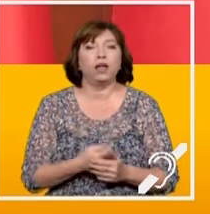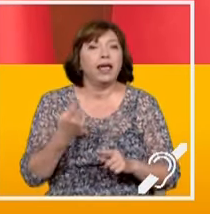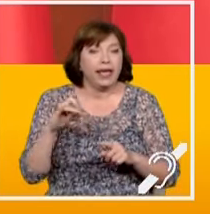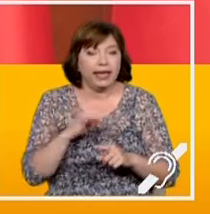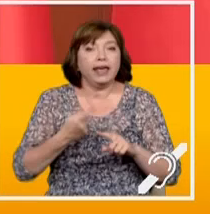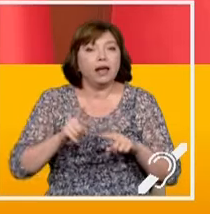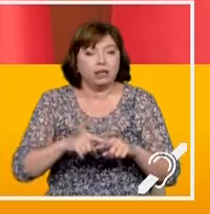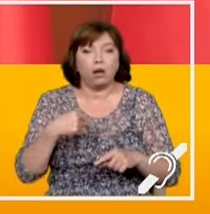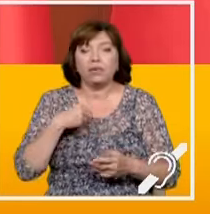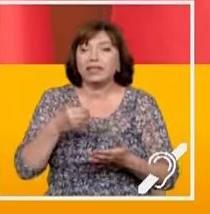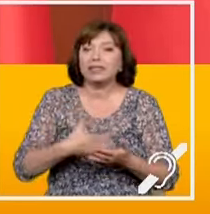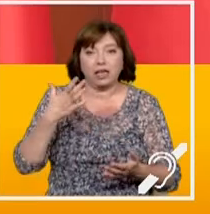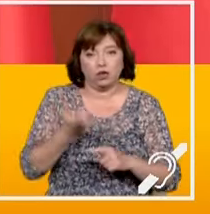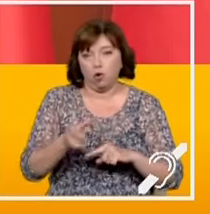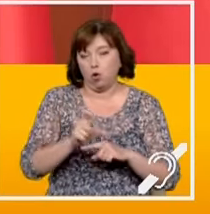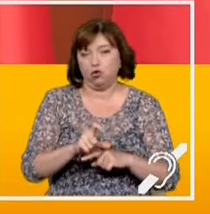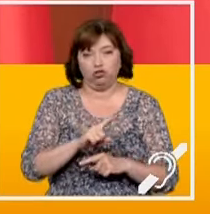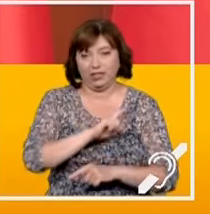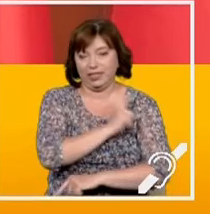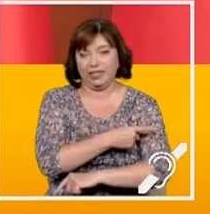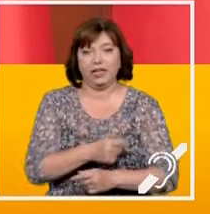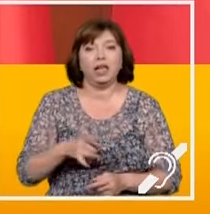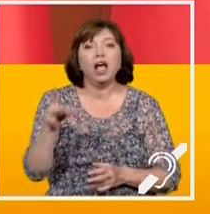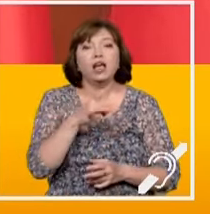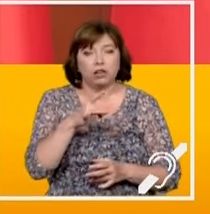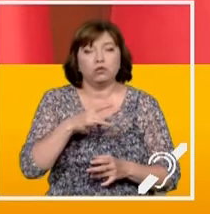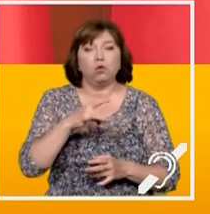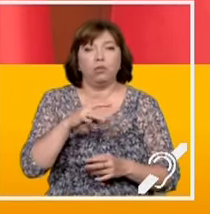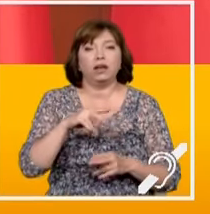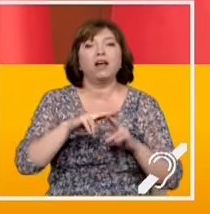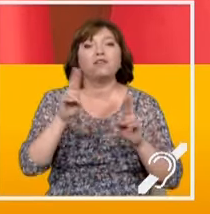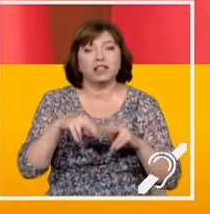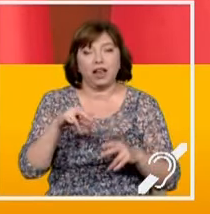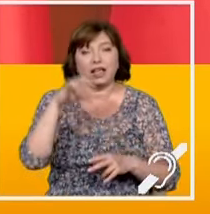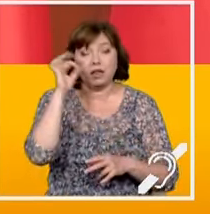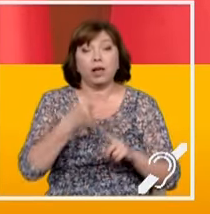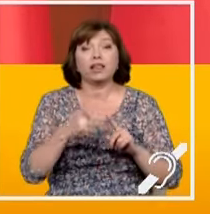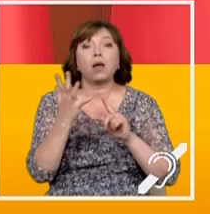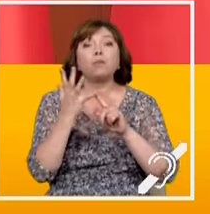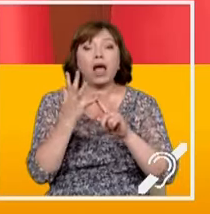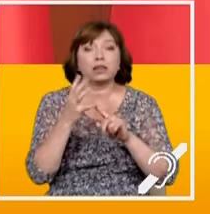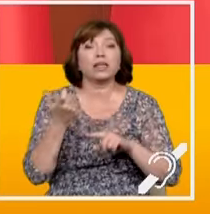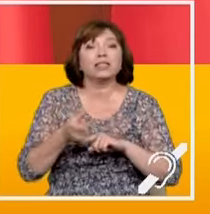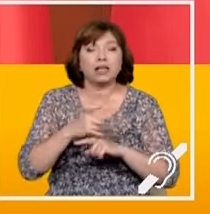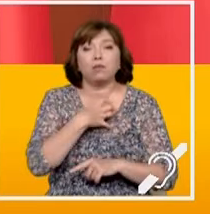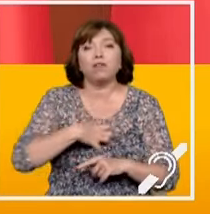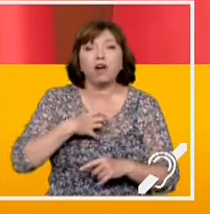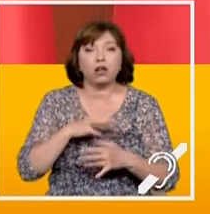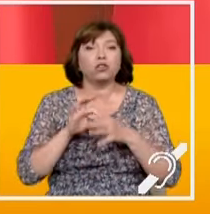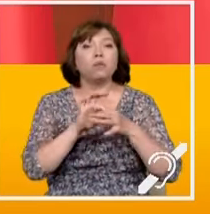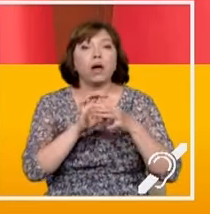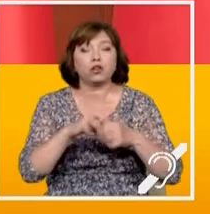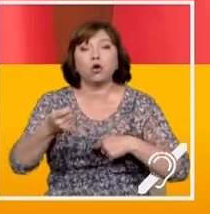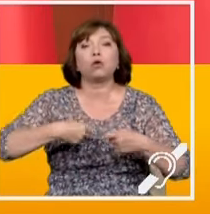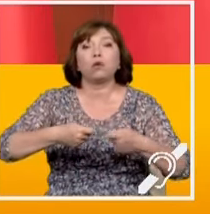care îl apreciem foarte mult. Republica Federală Germania este al cincilea cel mai important partener comercial